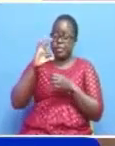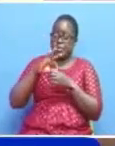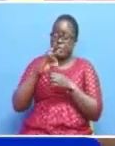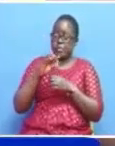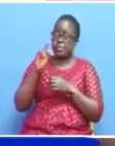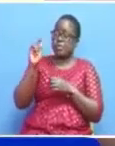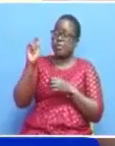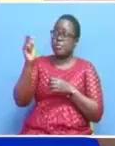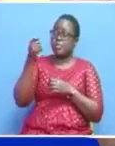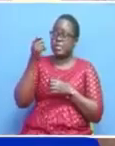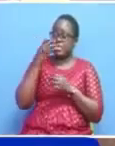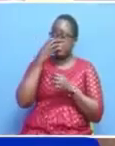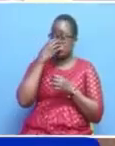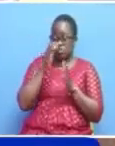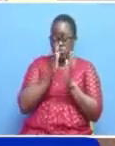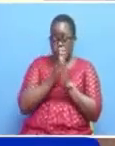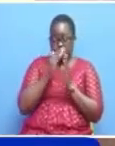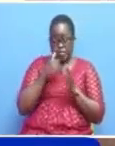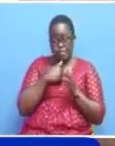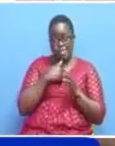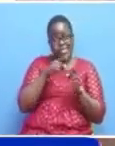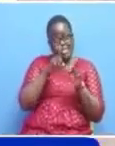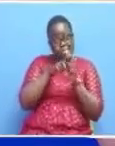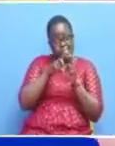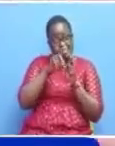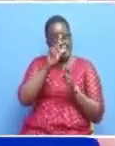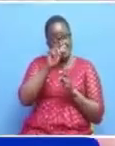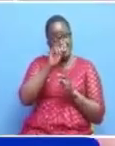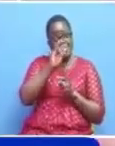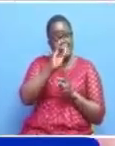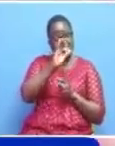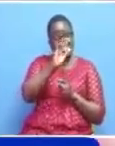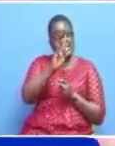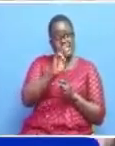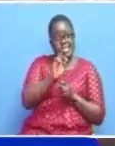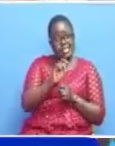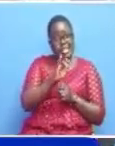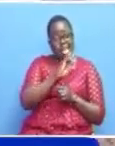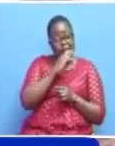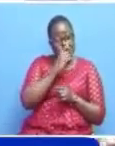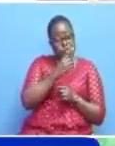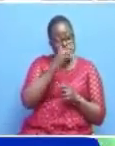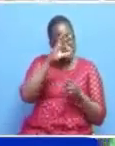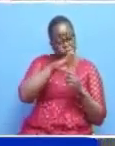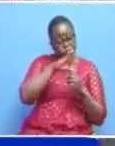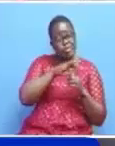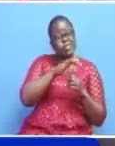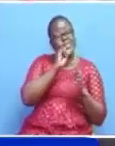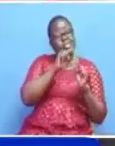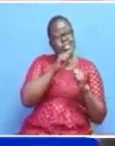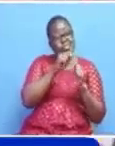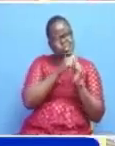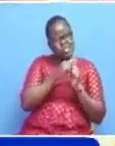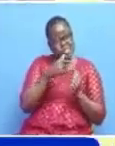William Ruto na mimi? Tikiti moja? Si nilimwambia mchagua William Ruto? Si mulimchagua pamoja na